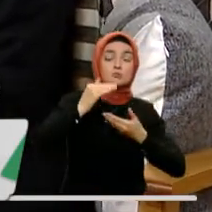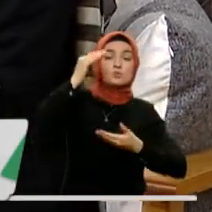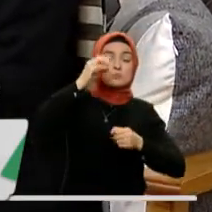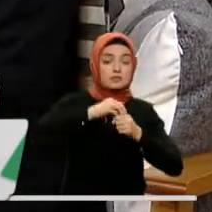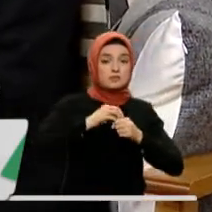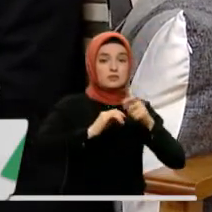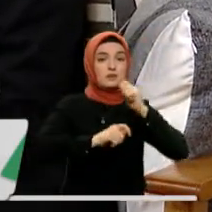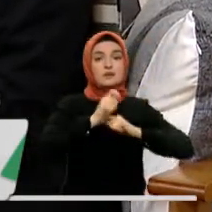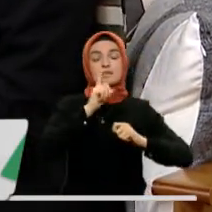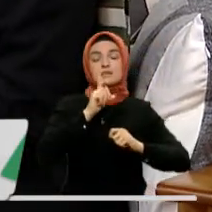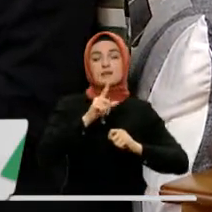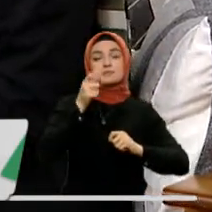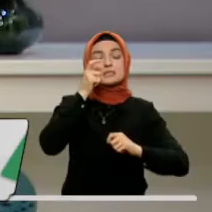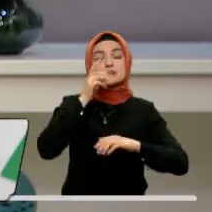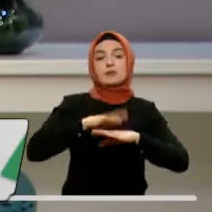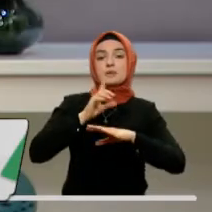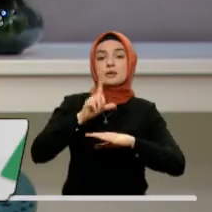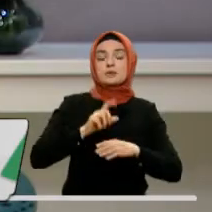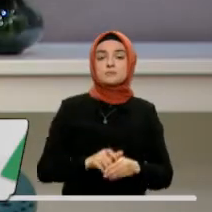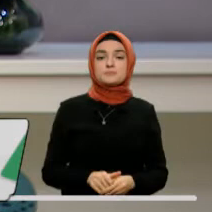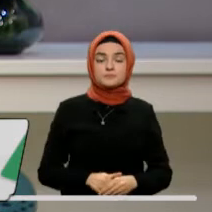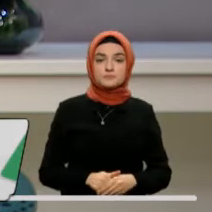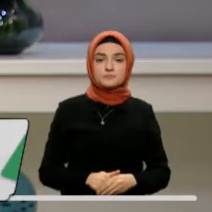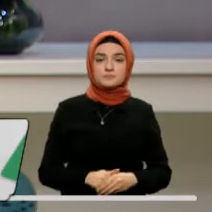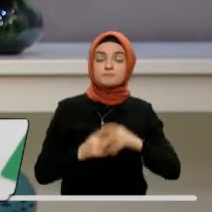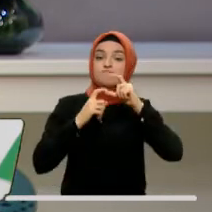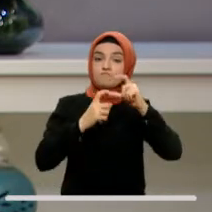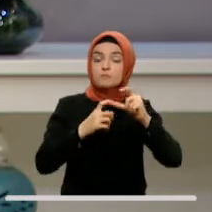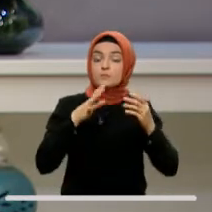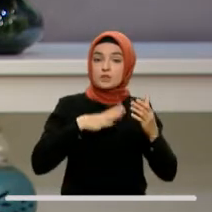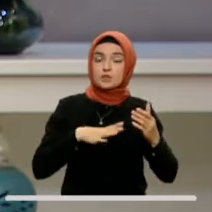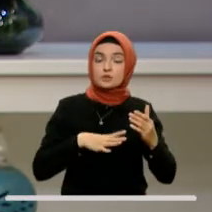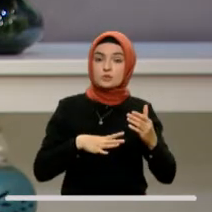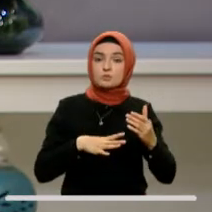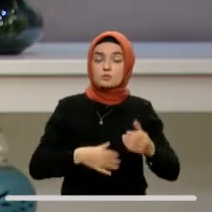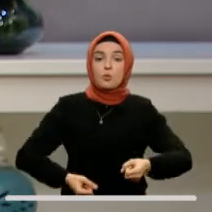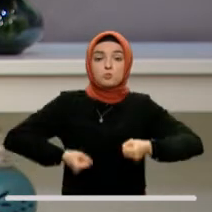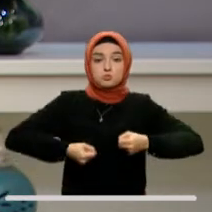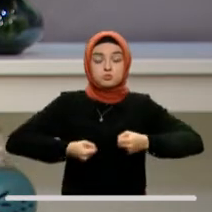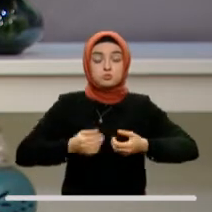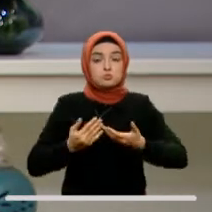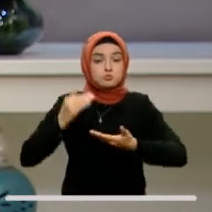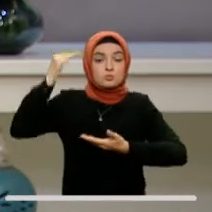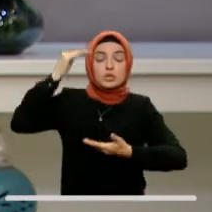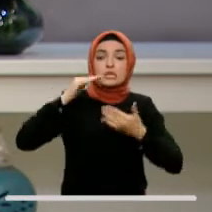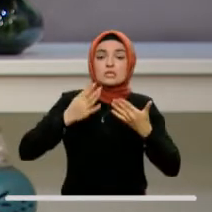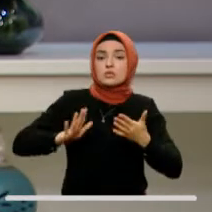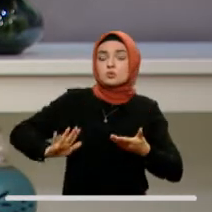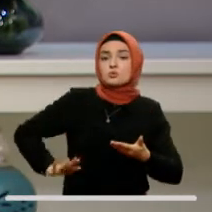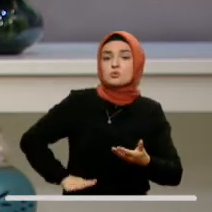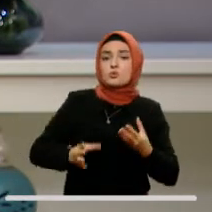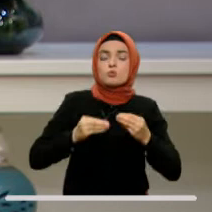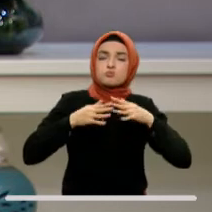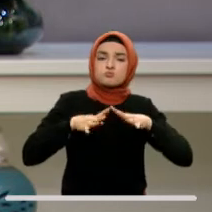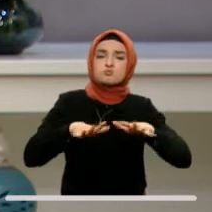dikkat edilebilir. Peki Merve Hanımcığım şunu da sormak istiyorum. Obezite gerek yetişkinlerde gerek çocuklarda çok yaygınlaştı